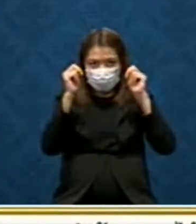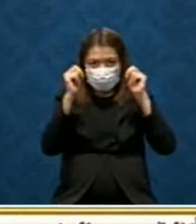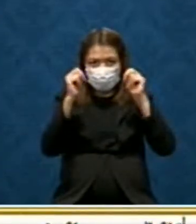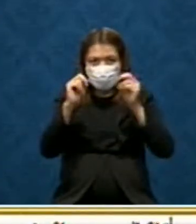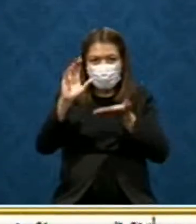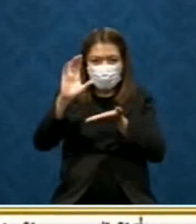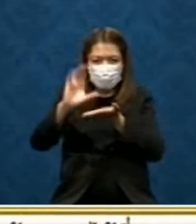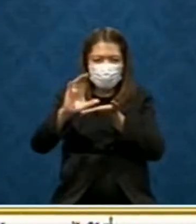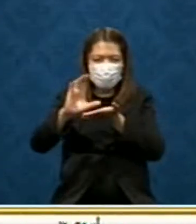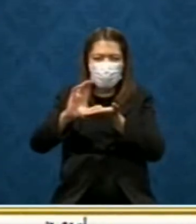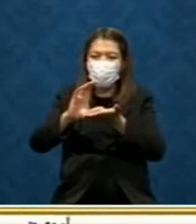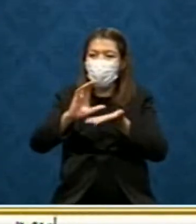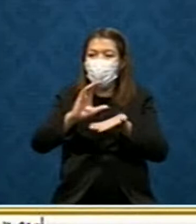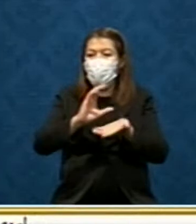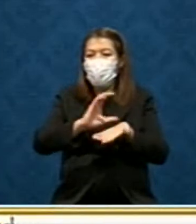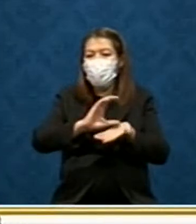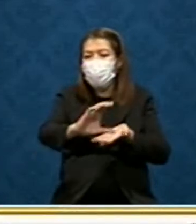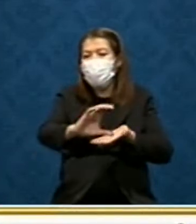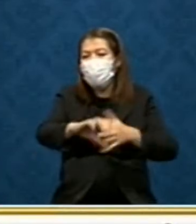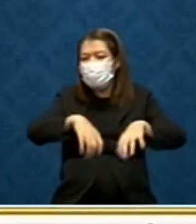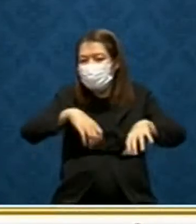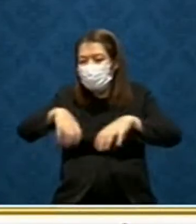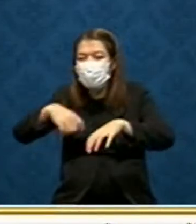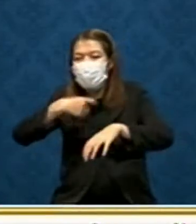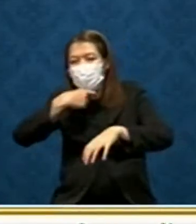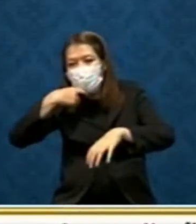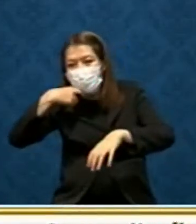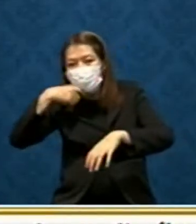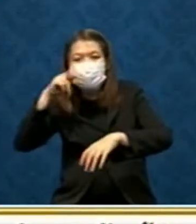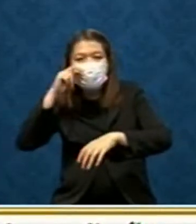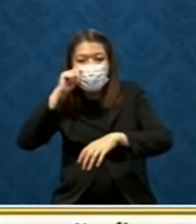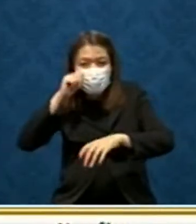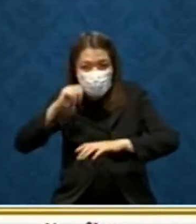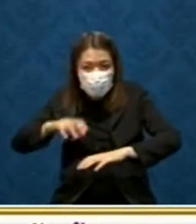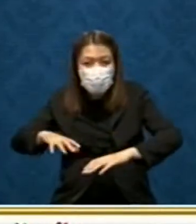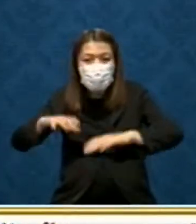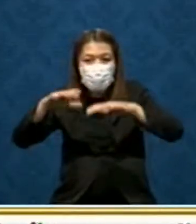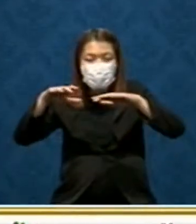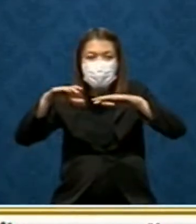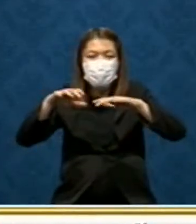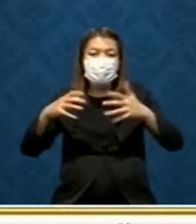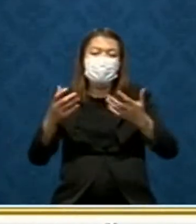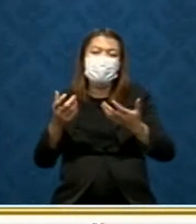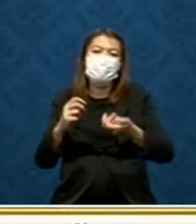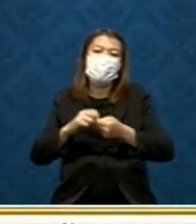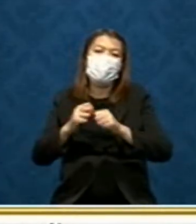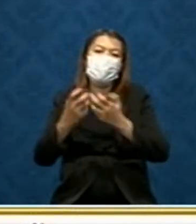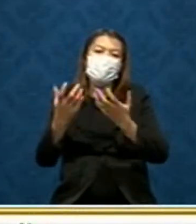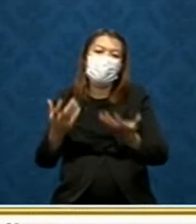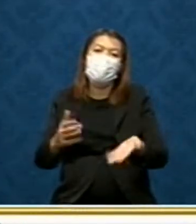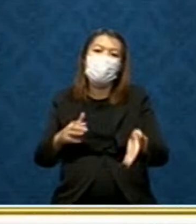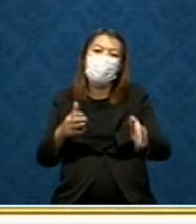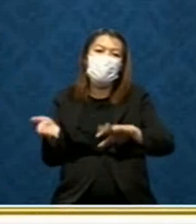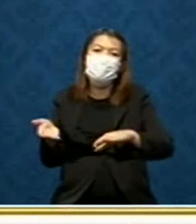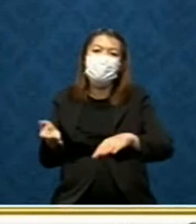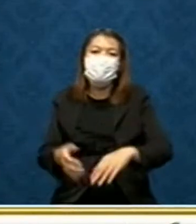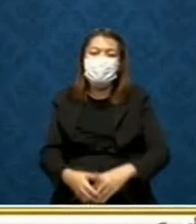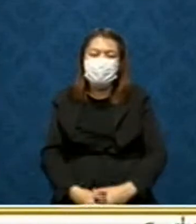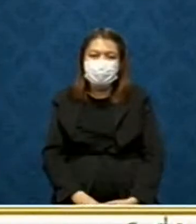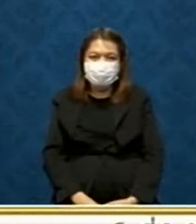เอาเงะประมาณไปเยอะเยอะ ไปจัดการภัยแรง น้ำท่วม แล้วหนักกาเดิม ลมเหลวหนักเดิม